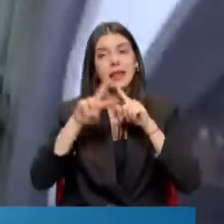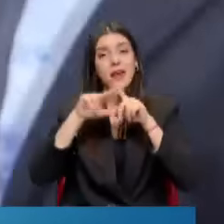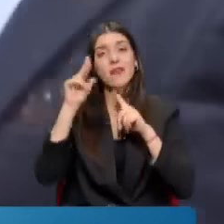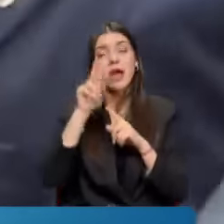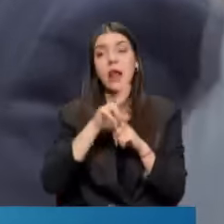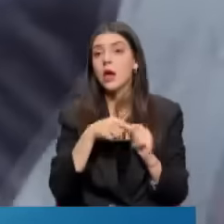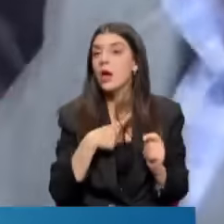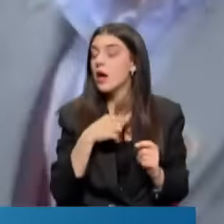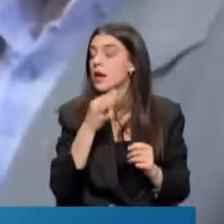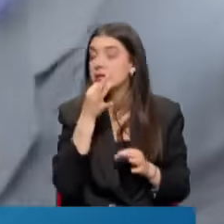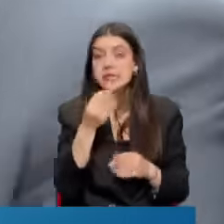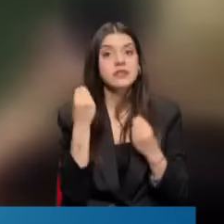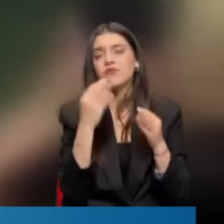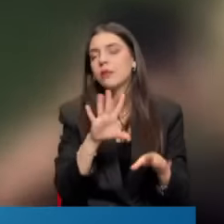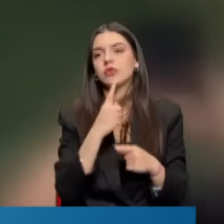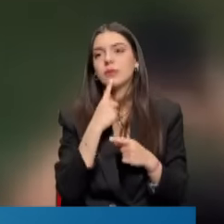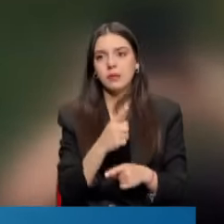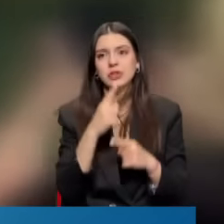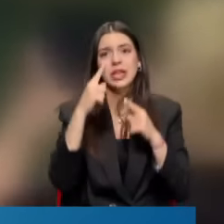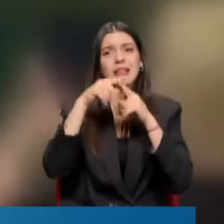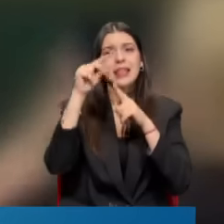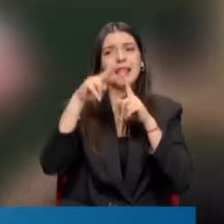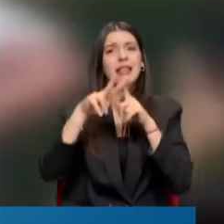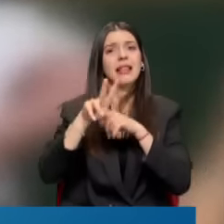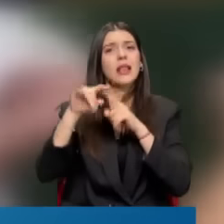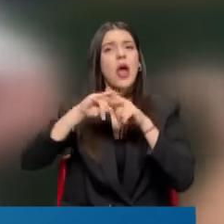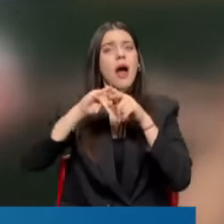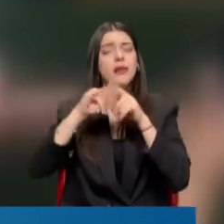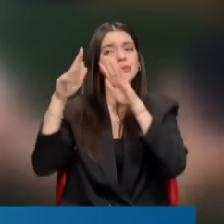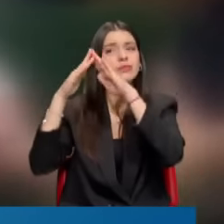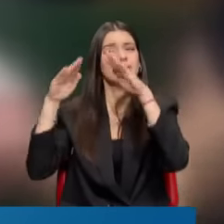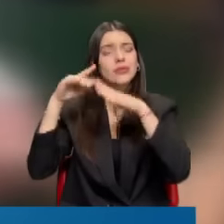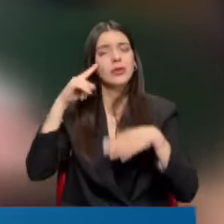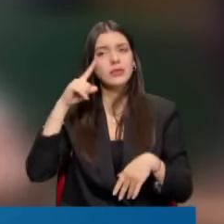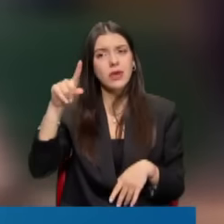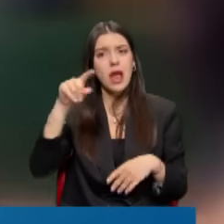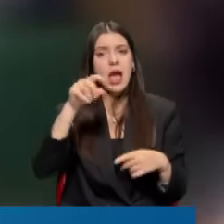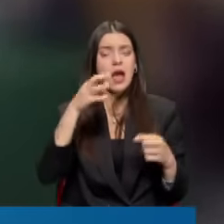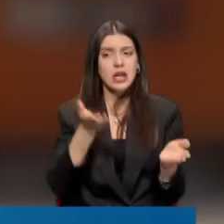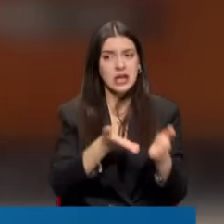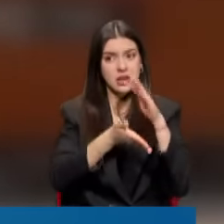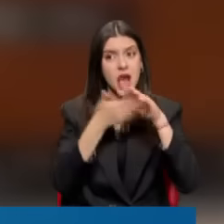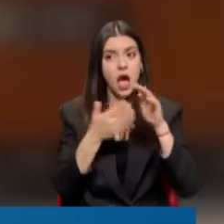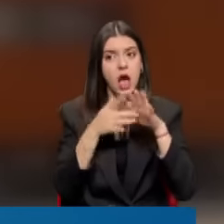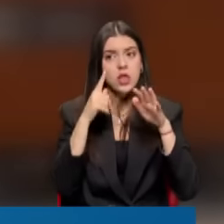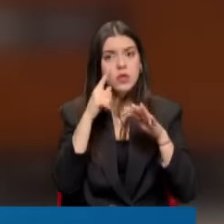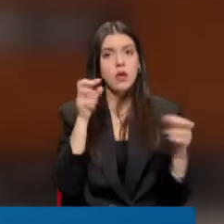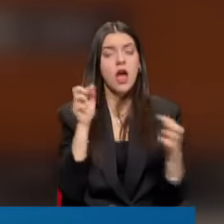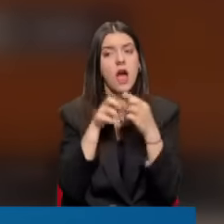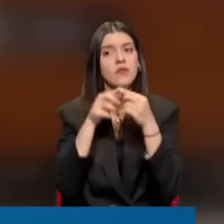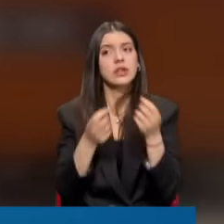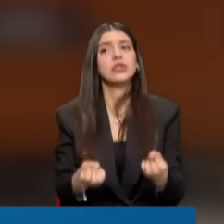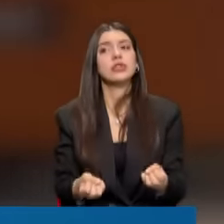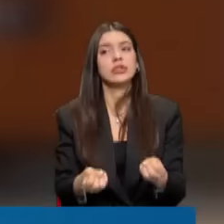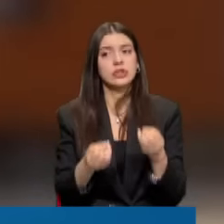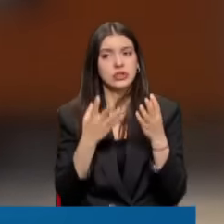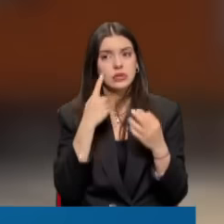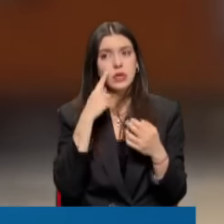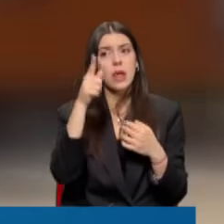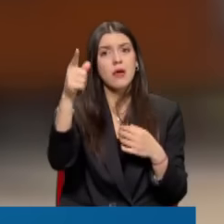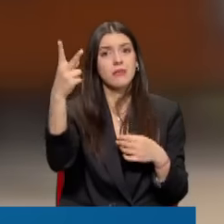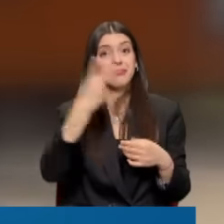dille müsaade etmeyeceğiz demişti ttin havuzların kaldırılması sırasında arbede yaşandı bir vatandaş iddiaya göre kendi yıktı sahibi